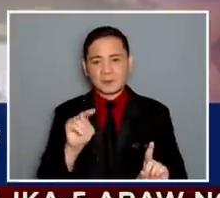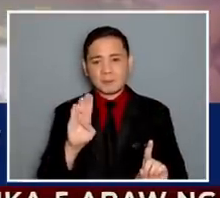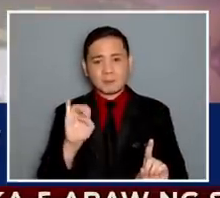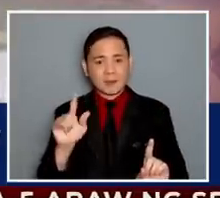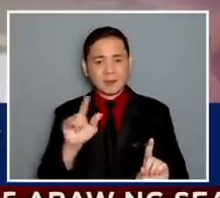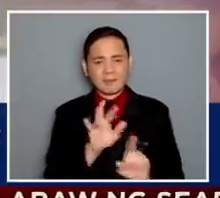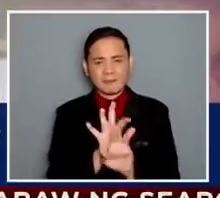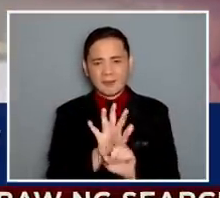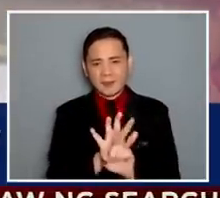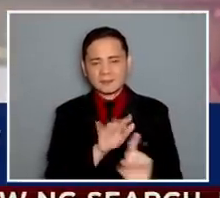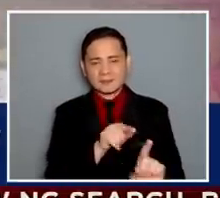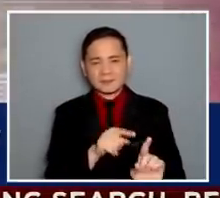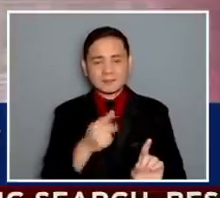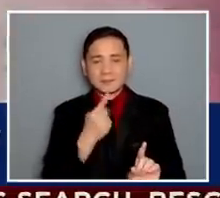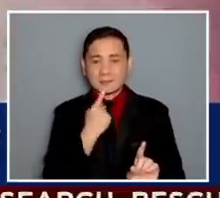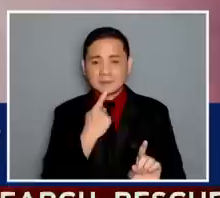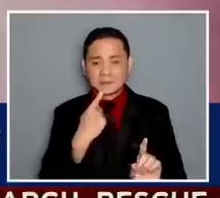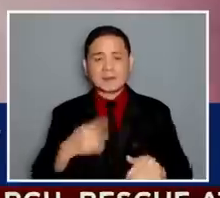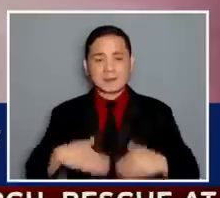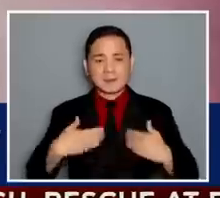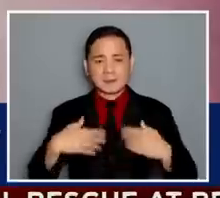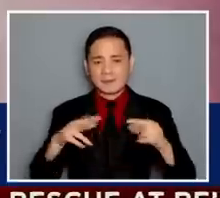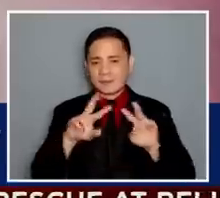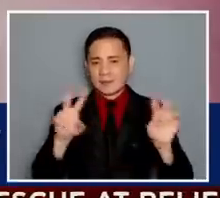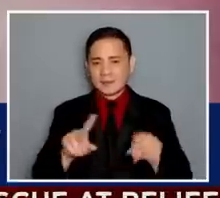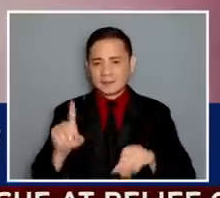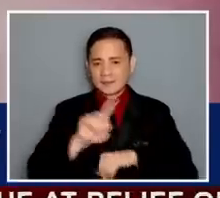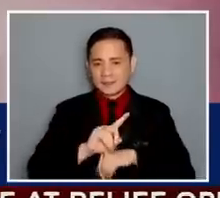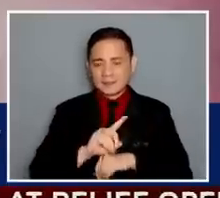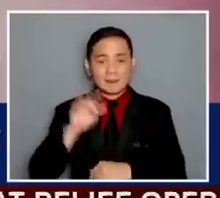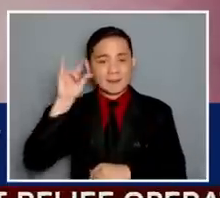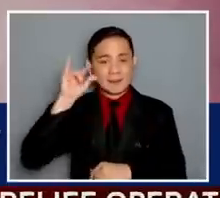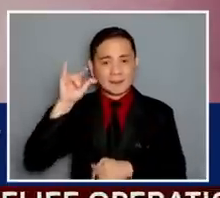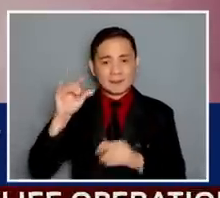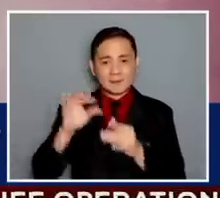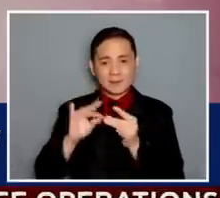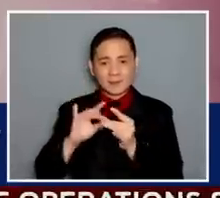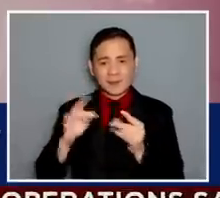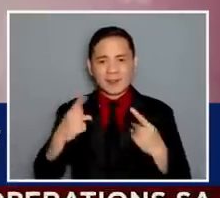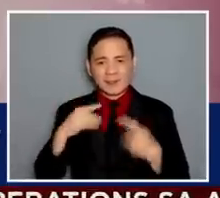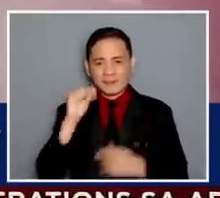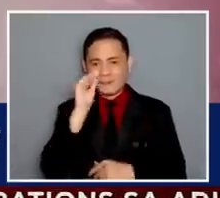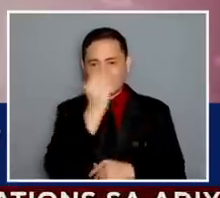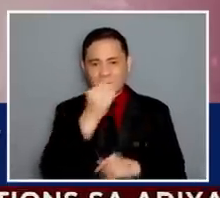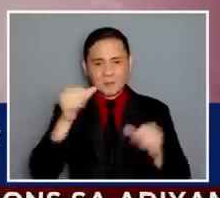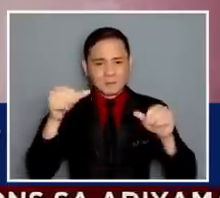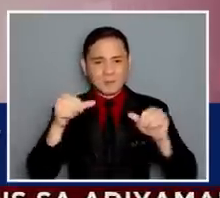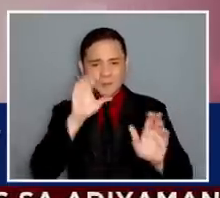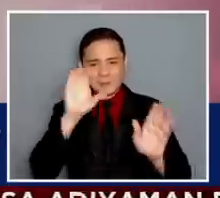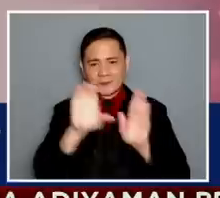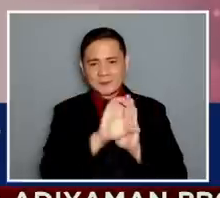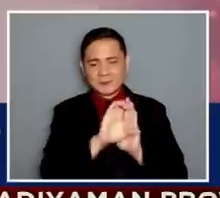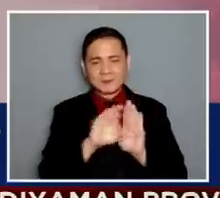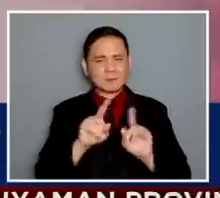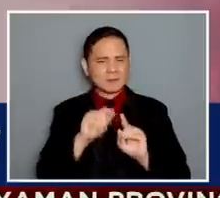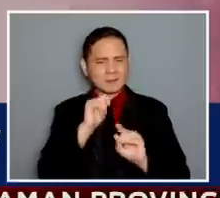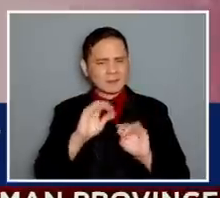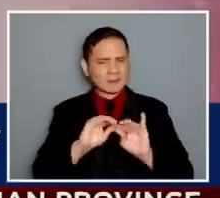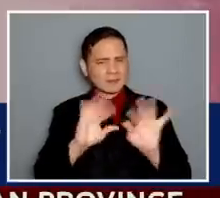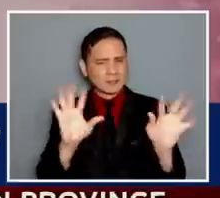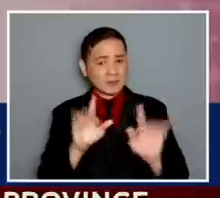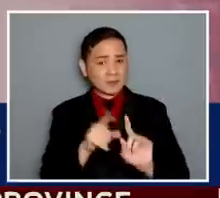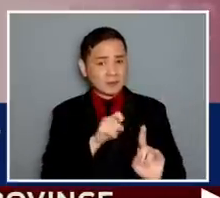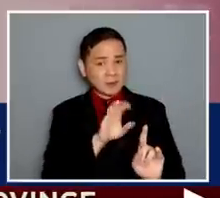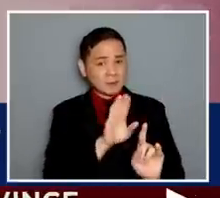pagbati kay Bell ng Happy Valentine's. Isang IG story naman ng bulaklak ang ipinost ni Bell, pero hindi malinaw kung galing ba ito